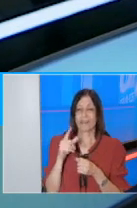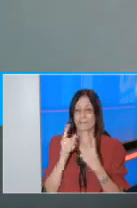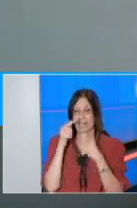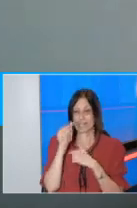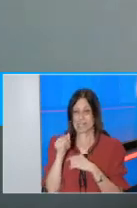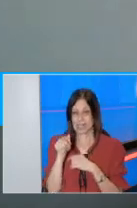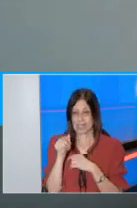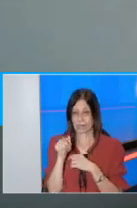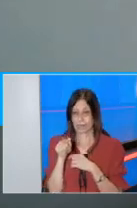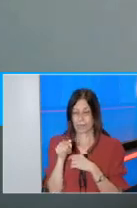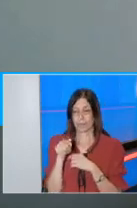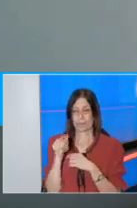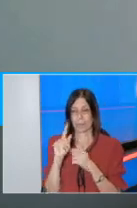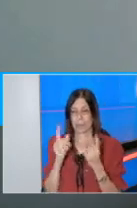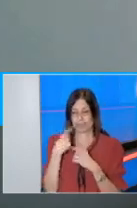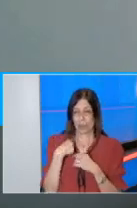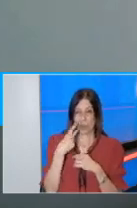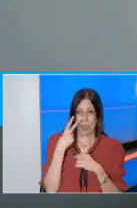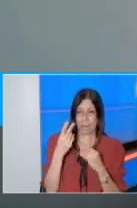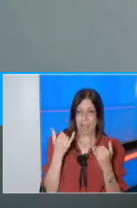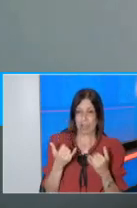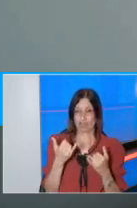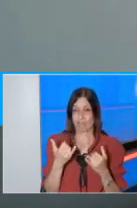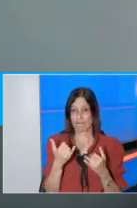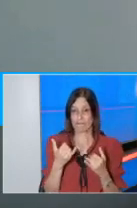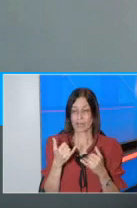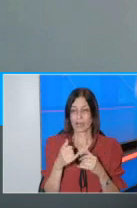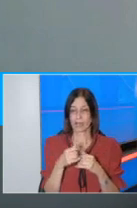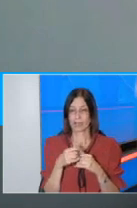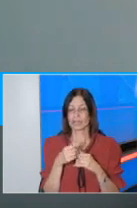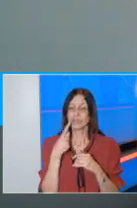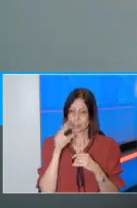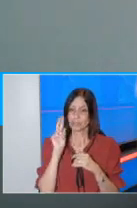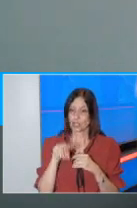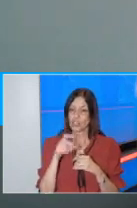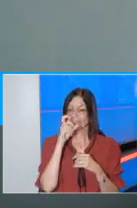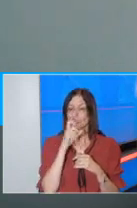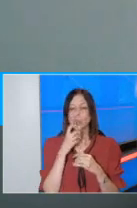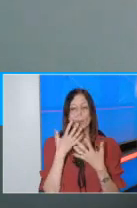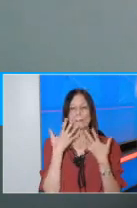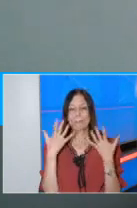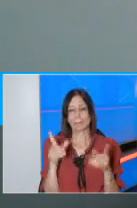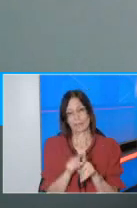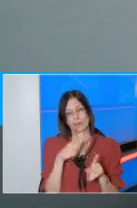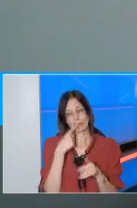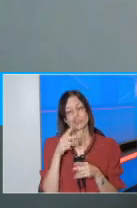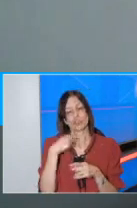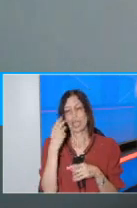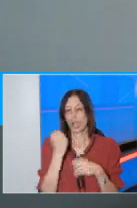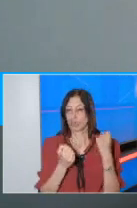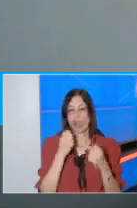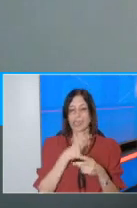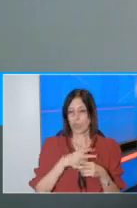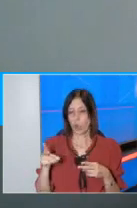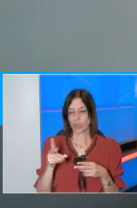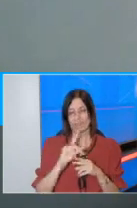ספציפי, במקרה שאנחנו חוזים בו כעת, אז באמת, יש זיהום אדיר שכמו שאת אומרת יהיה מאוד מאוד קשה לנקות,